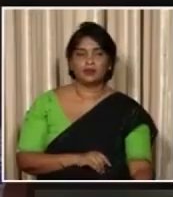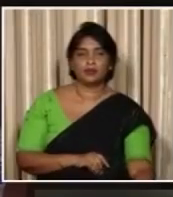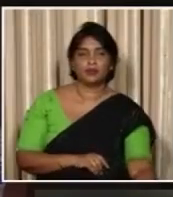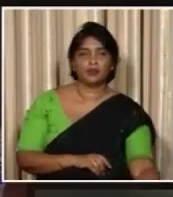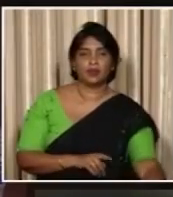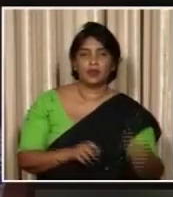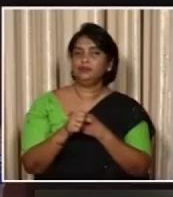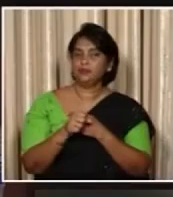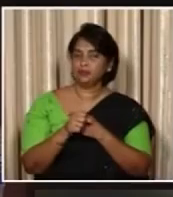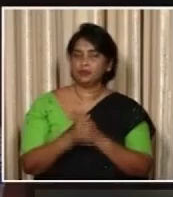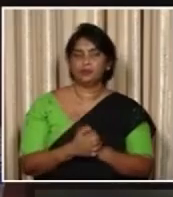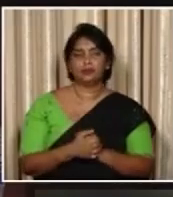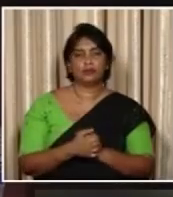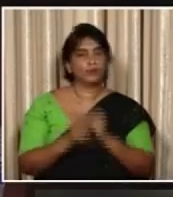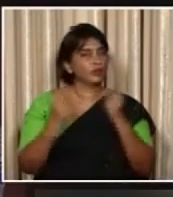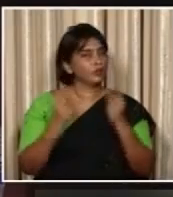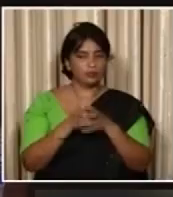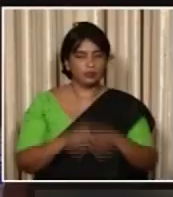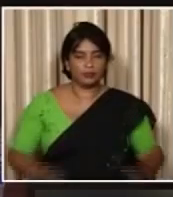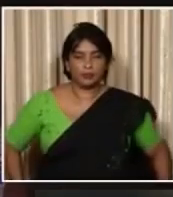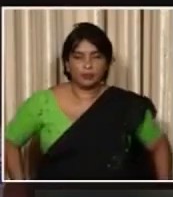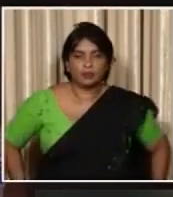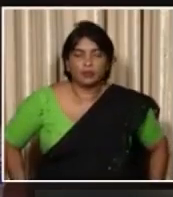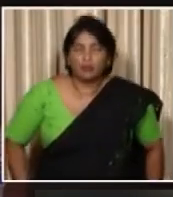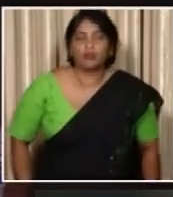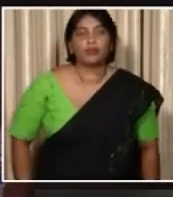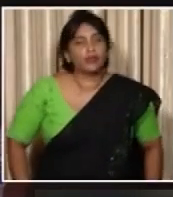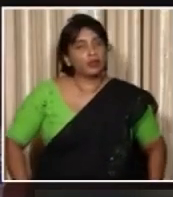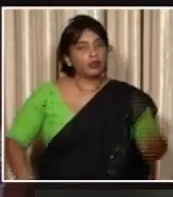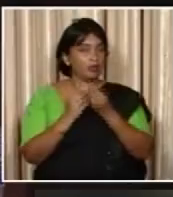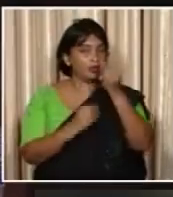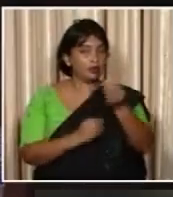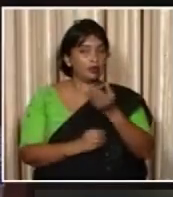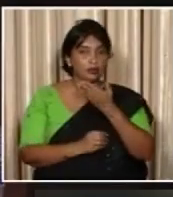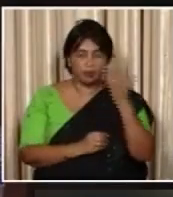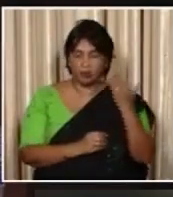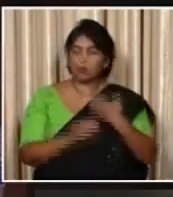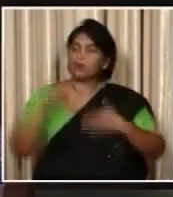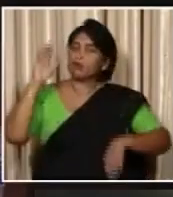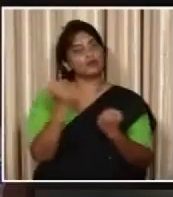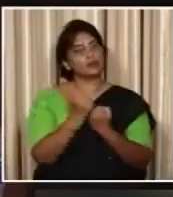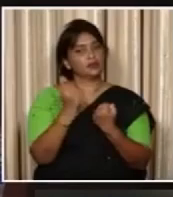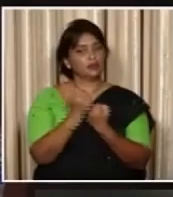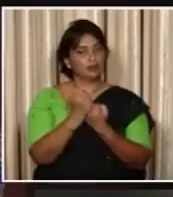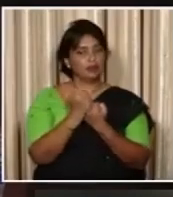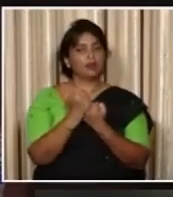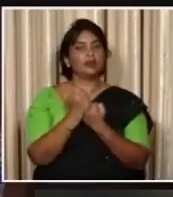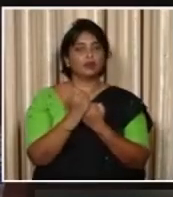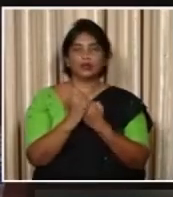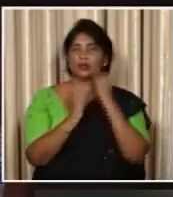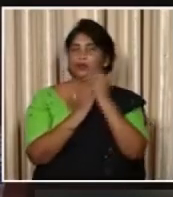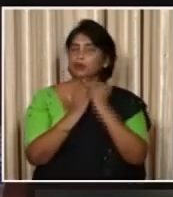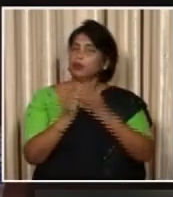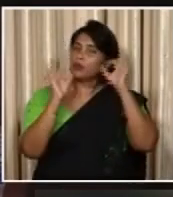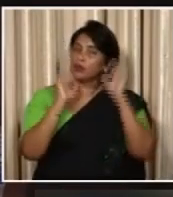රාජ්‍ය ත්‍රස්තවාදය වහා නැවැත්විය යුතුයි. ඒ සඳහා ලබා දිය හැකි උපරිම සහයෝගය කොන්දේසි